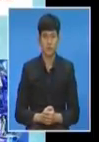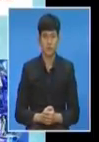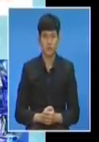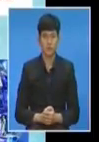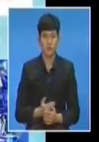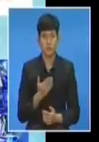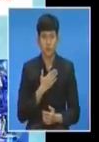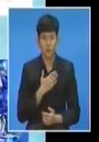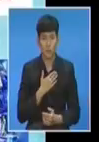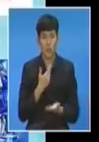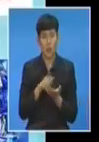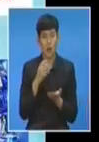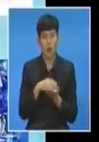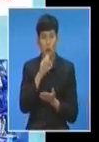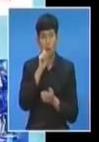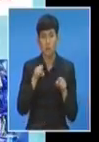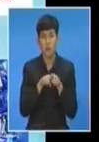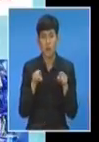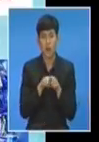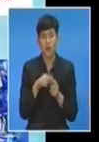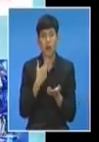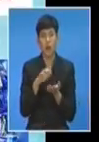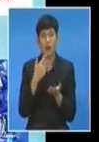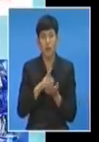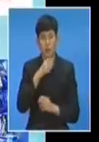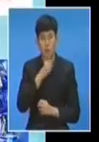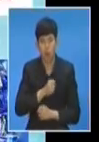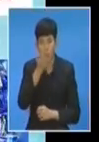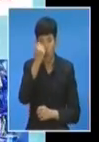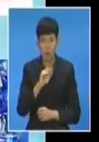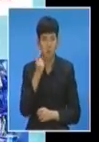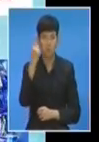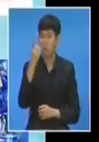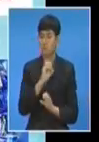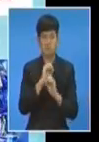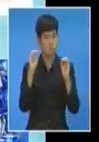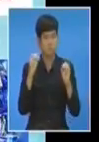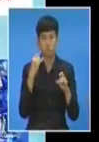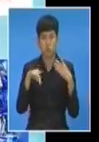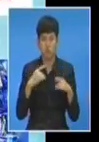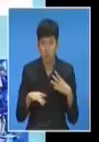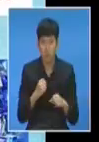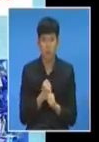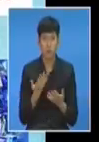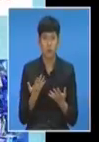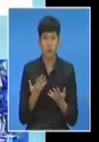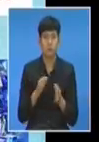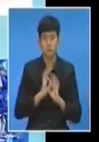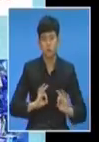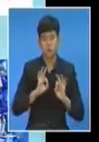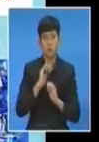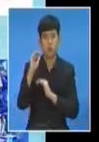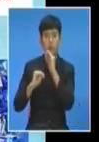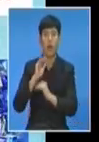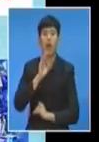ผมกำลังพูดว่าข้อมูลไม่เป็นปัจจุบันข้อมูลไม่น่าเชื่อถือข้อมูลไม่ตรงต้องพัฒนาศักย